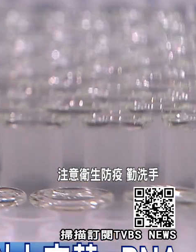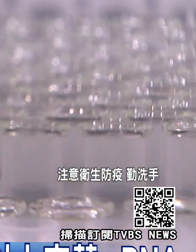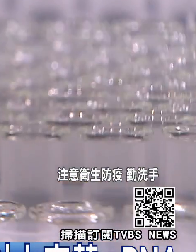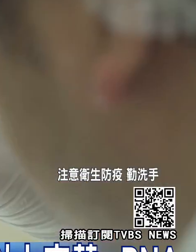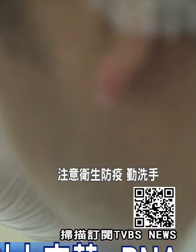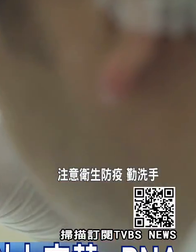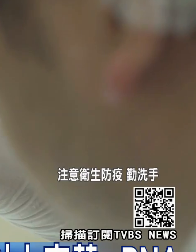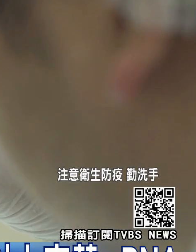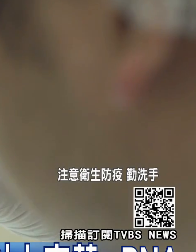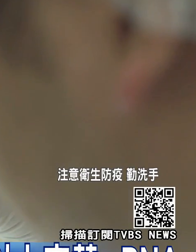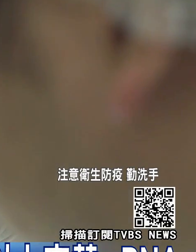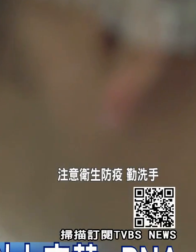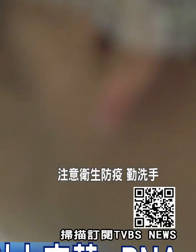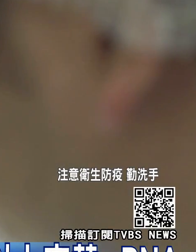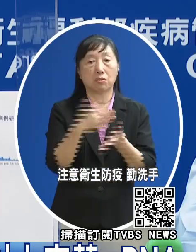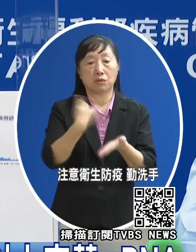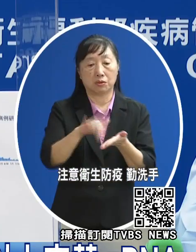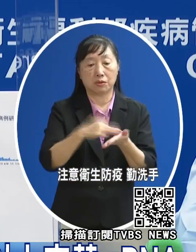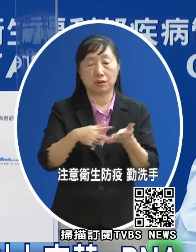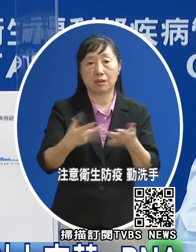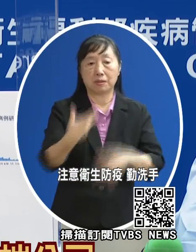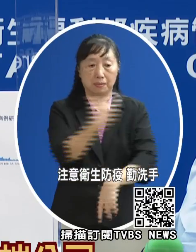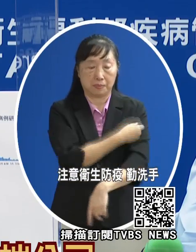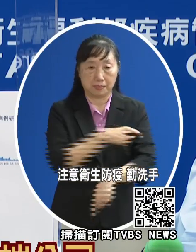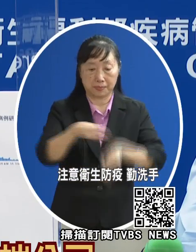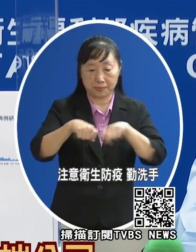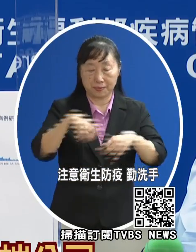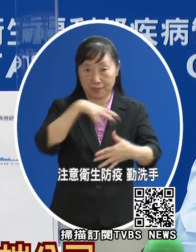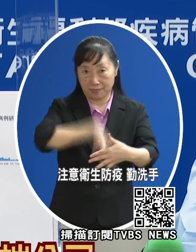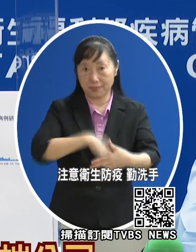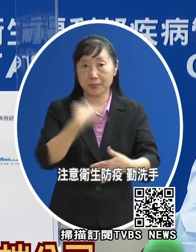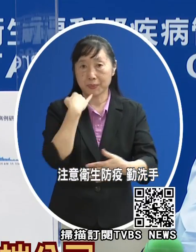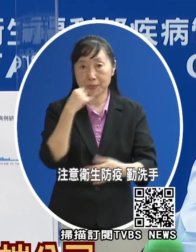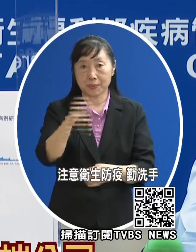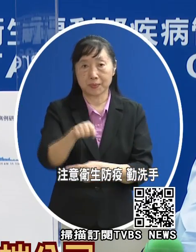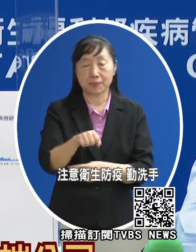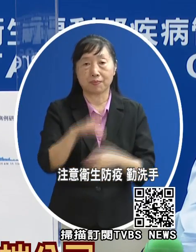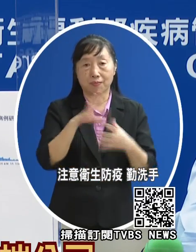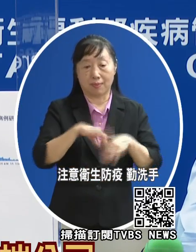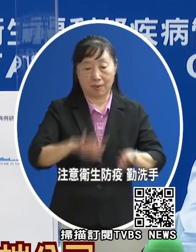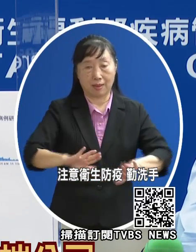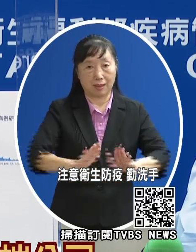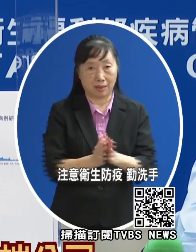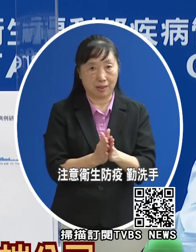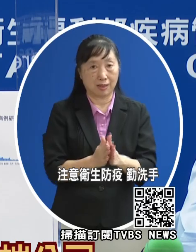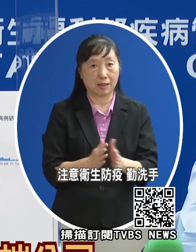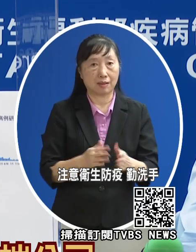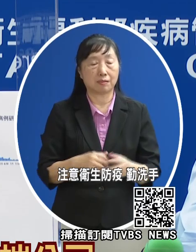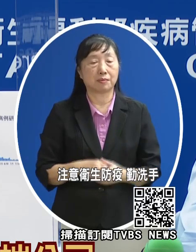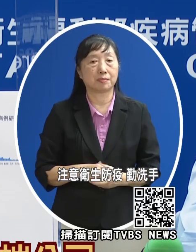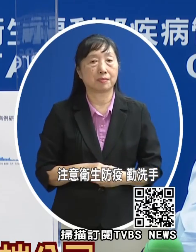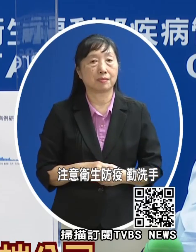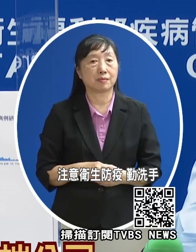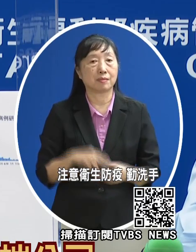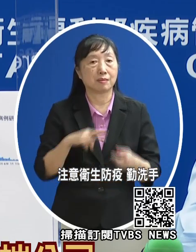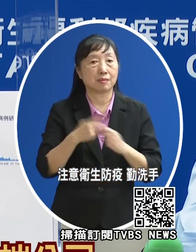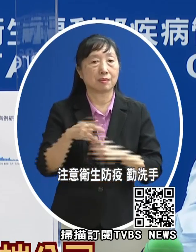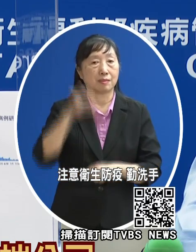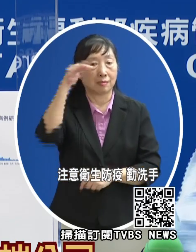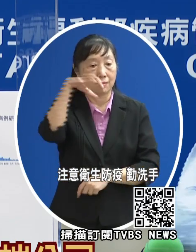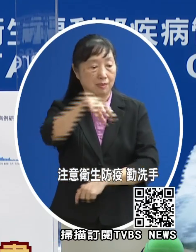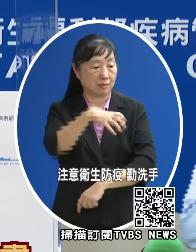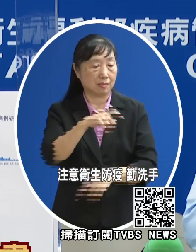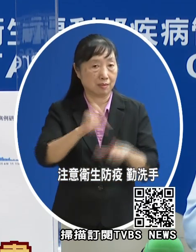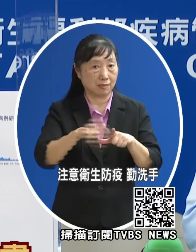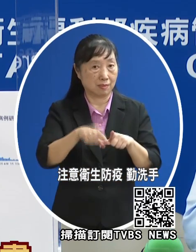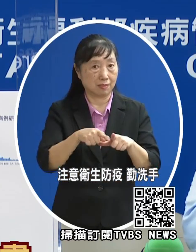上同意纳入公费疫苗接种计划。 那当然我们接下来要立刻就要开始跟这个像就是高端公